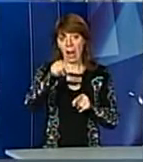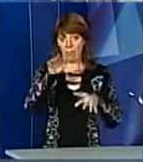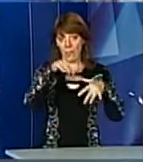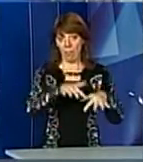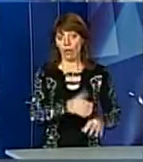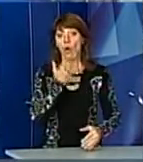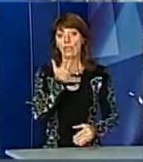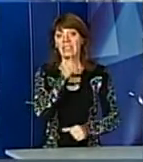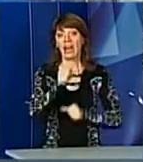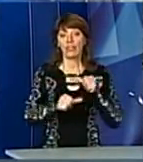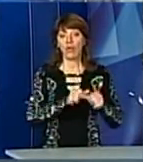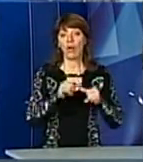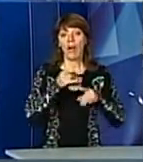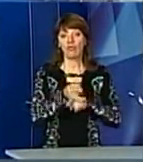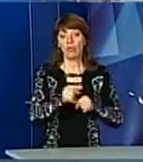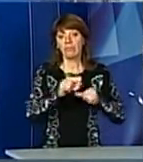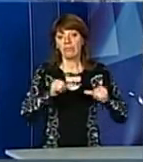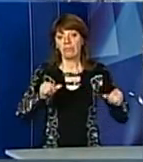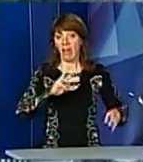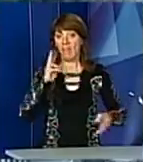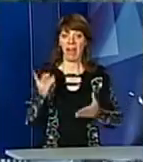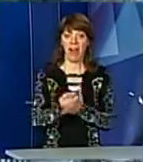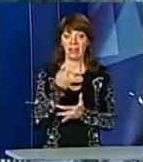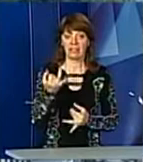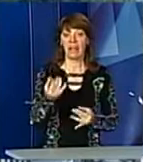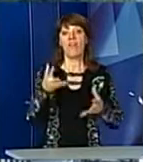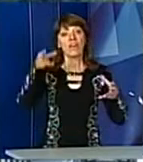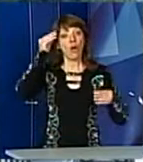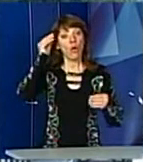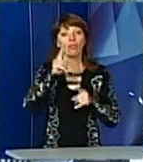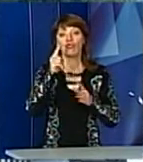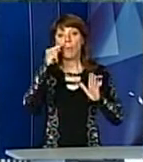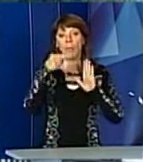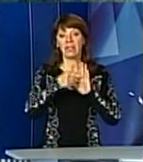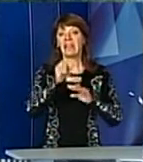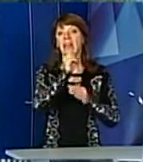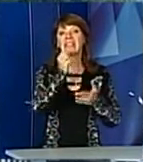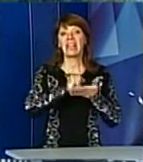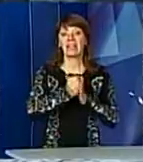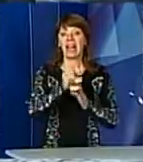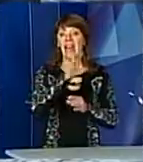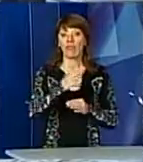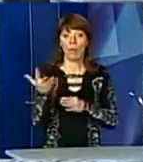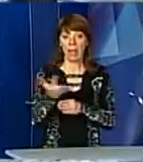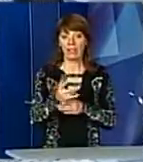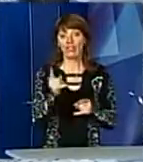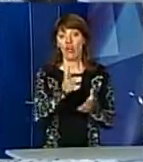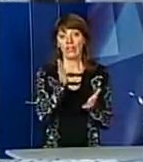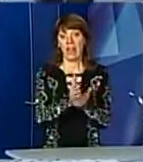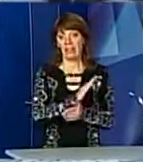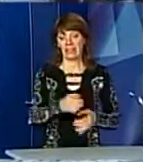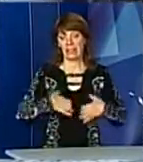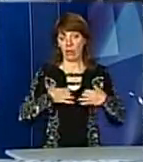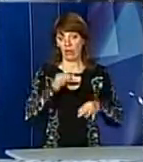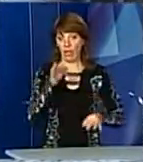років автомобілів побільшало у рази. Враховуючи, що лише певний відсоток з них підпадають під стандарт Євро-5, що, власне, і не несе загрози